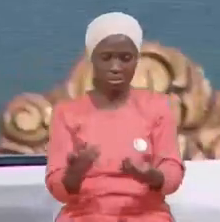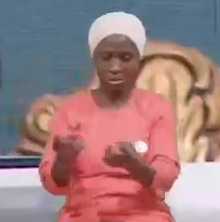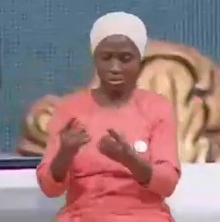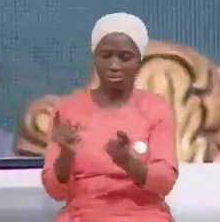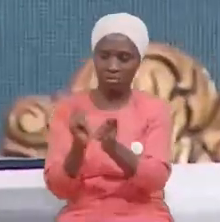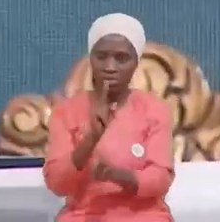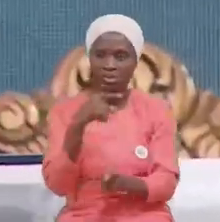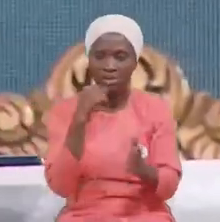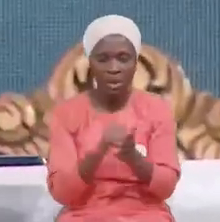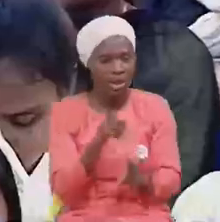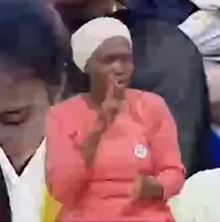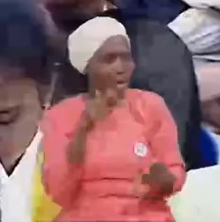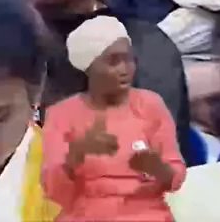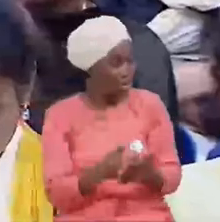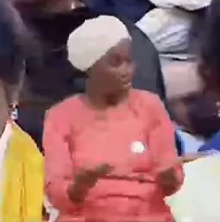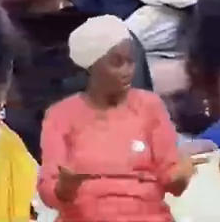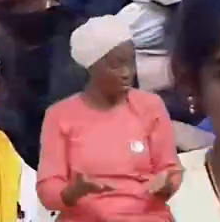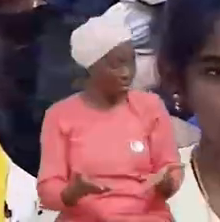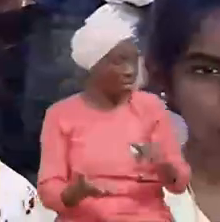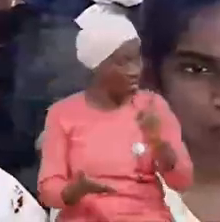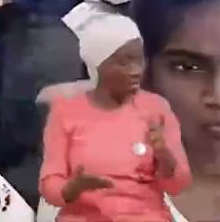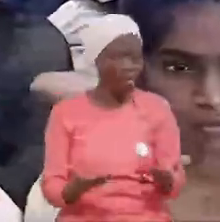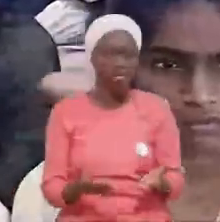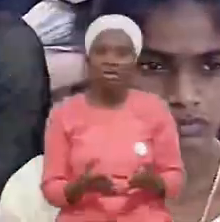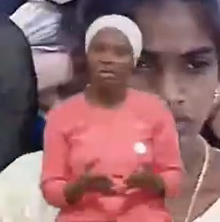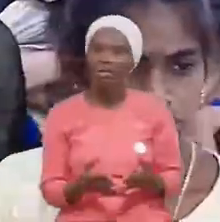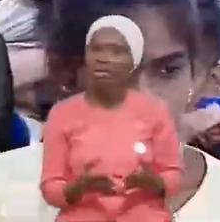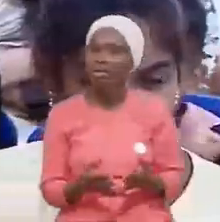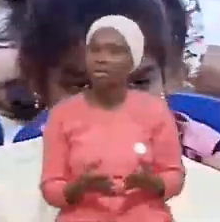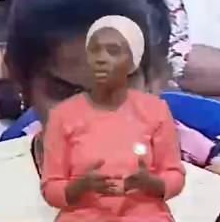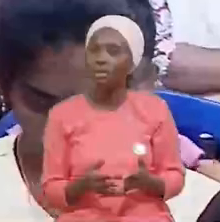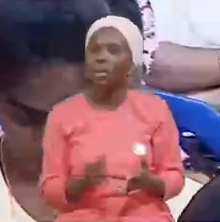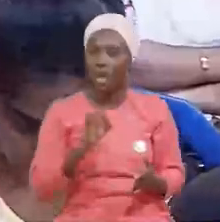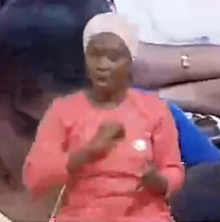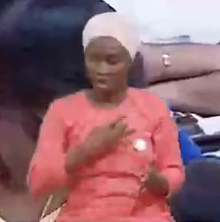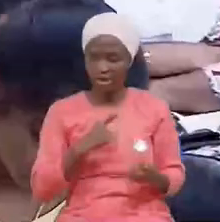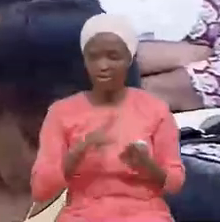et vient vers toi pour dire, ah, tu es nouveau ici. Je serai ton ami.